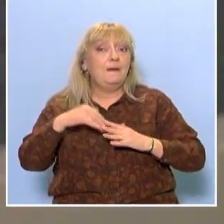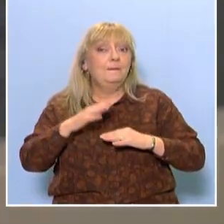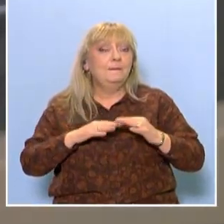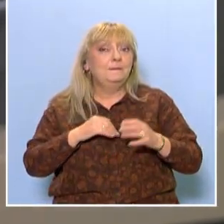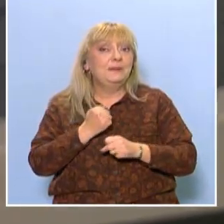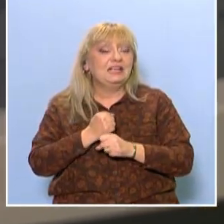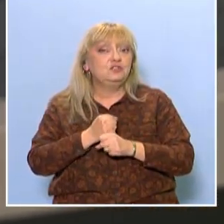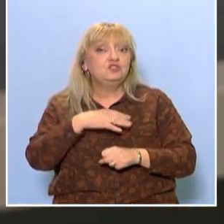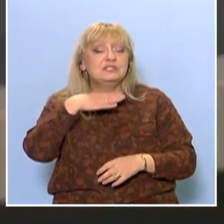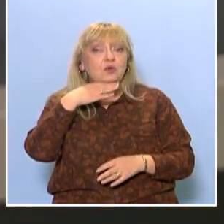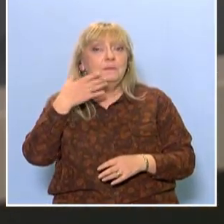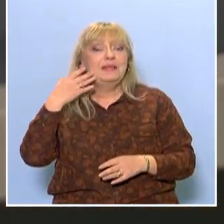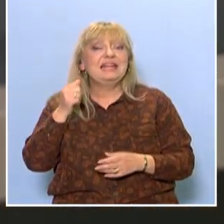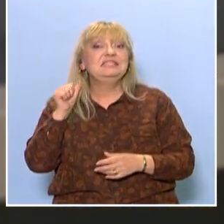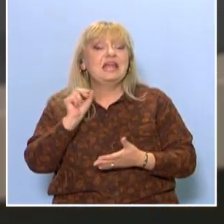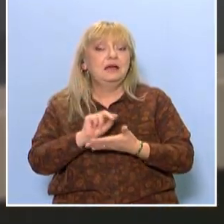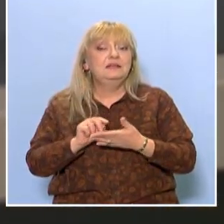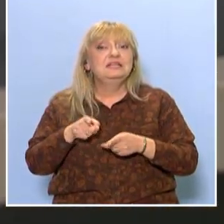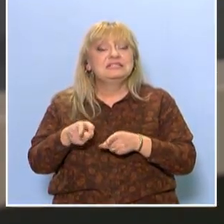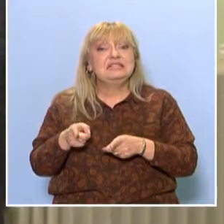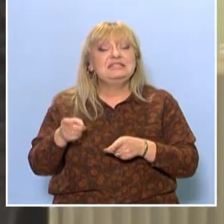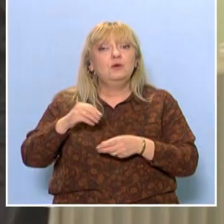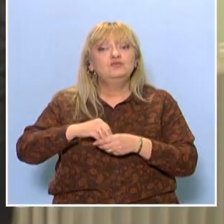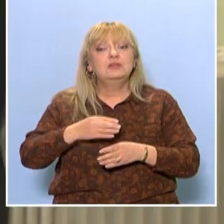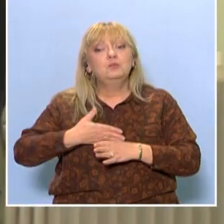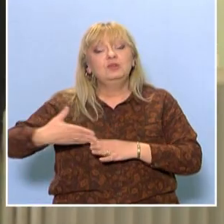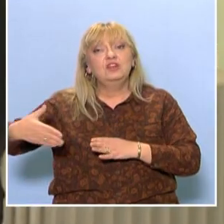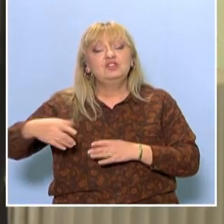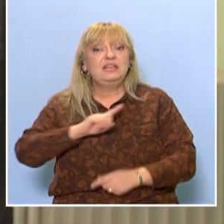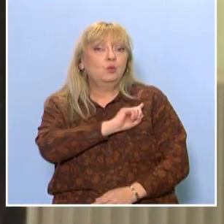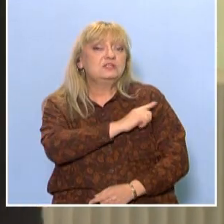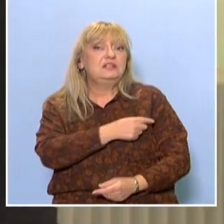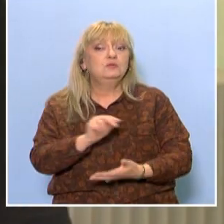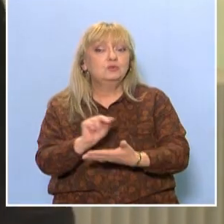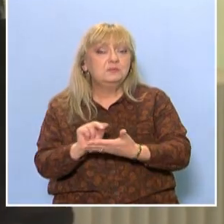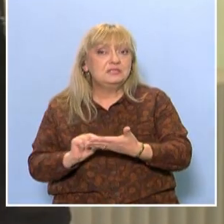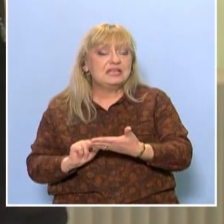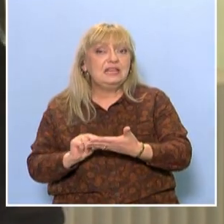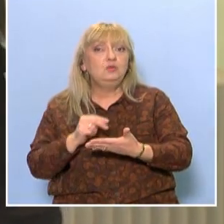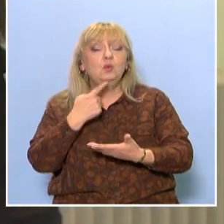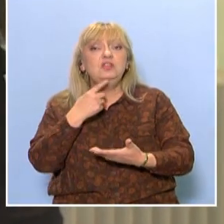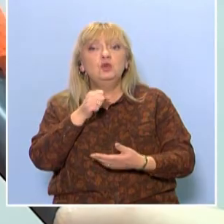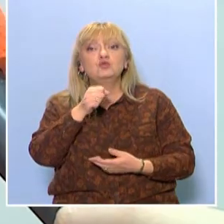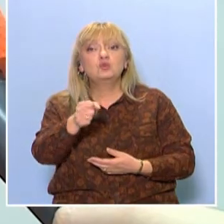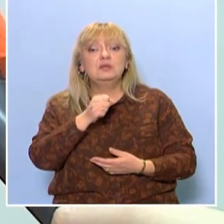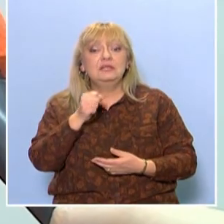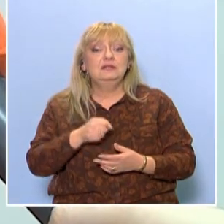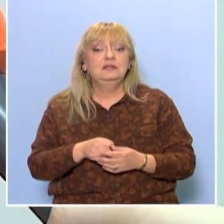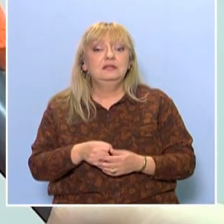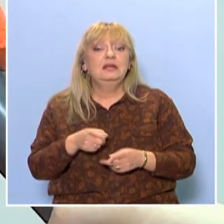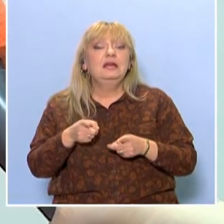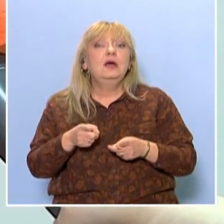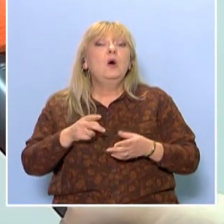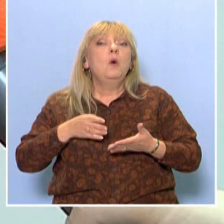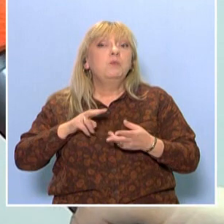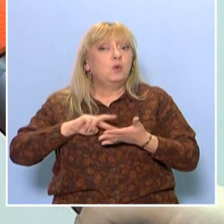За тях посещението беше естествено продължение на усилията им да се развиват в писането и журналистиката. Проектът Находки стартира през